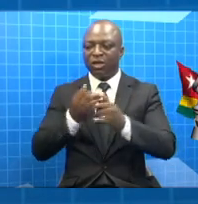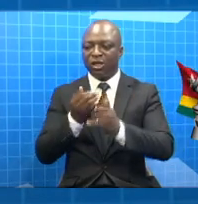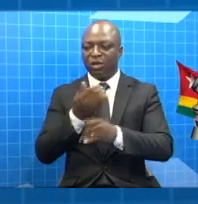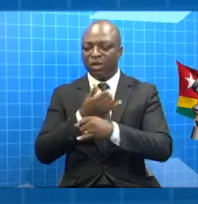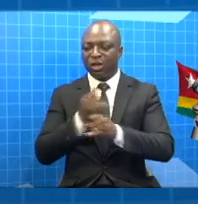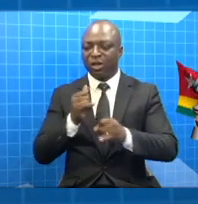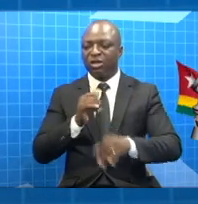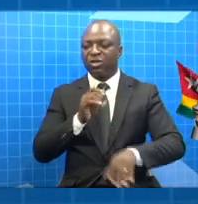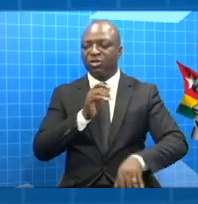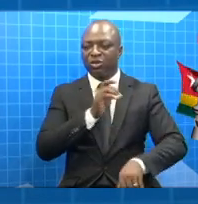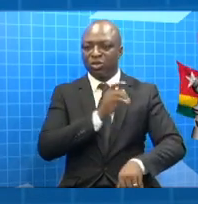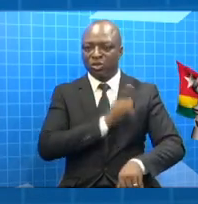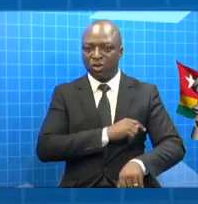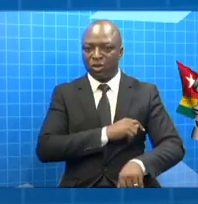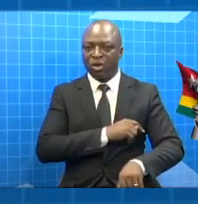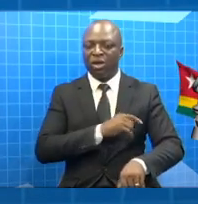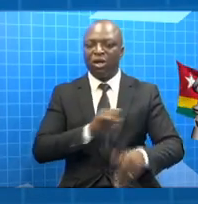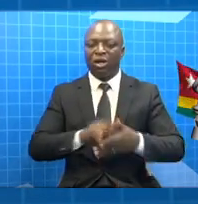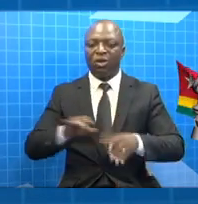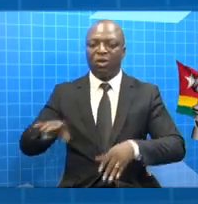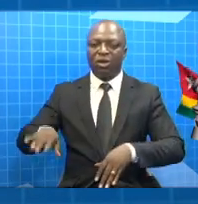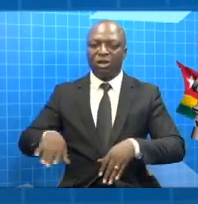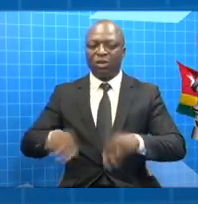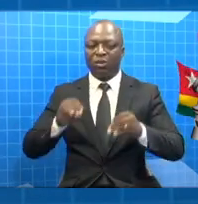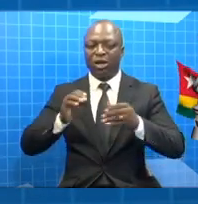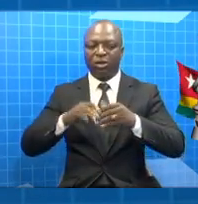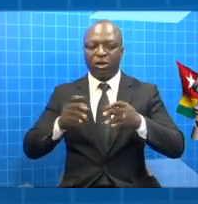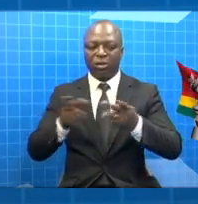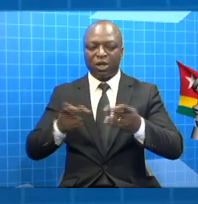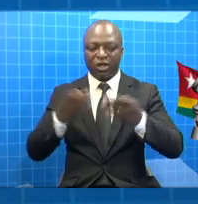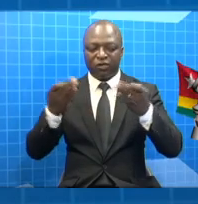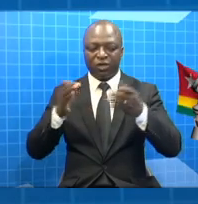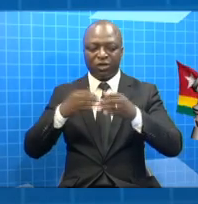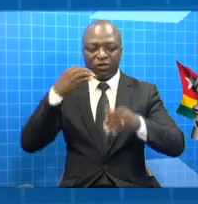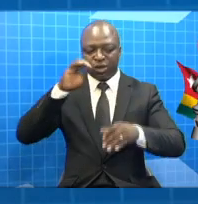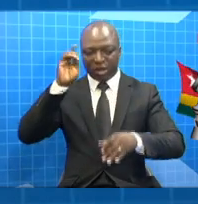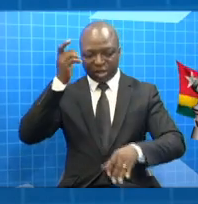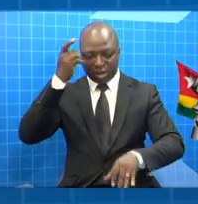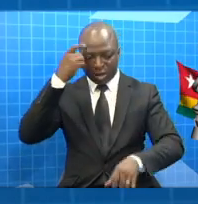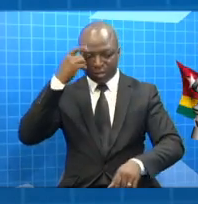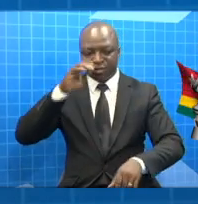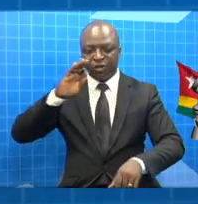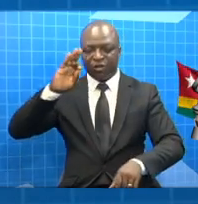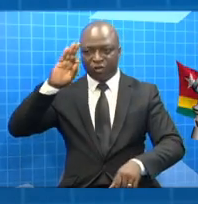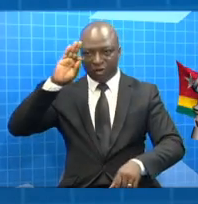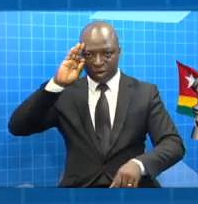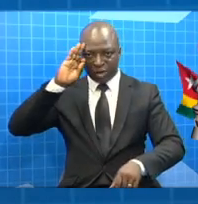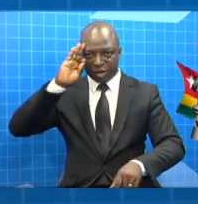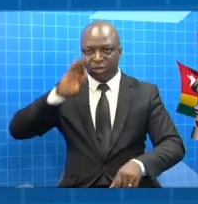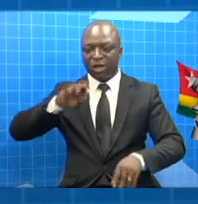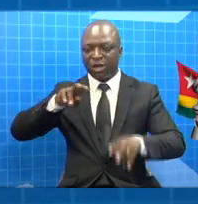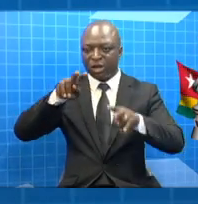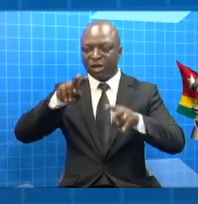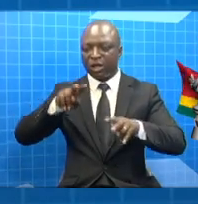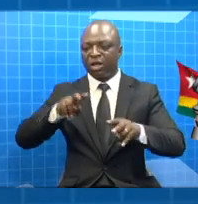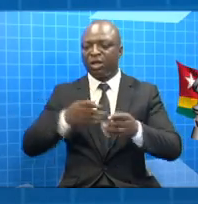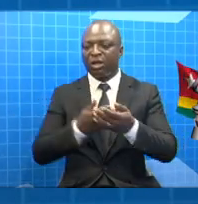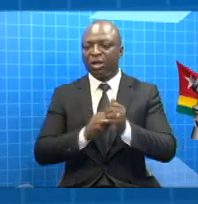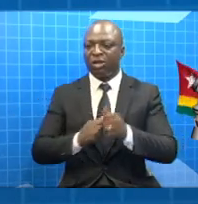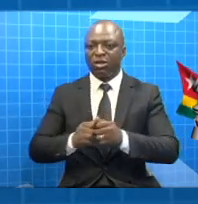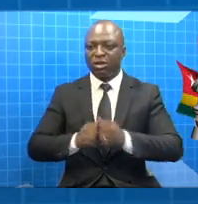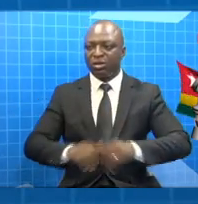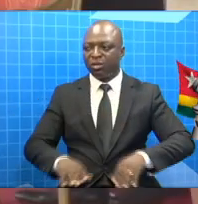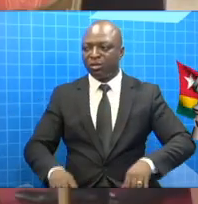l'indépendance du Togo et le départ de la place des fêtes du chef de l'État, Fort Essozimna Nyasimbe. Issaka